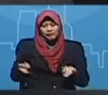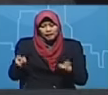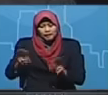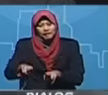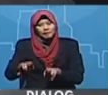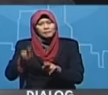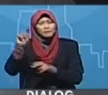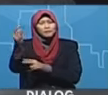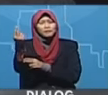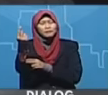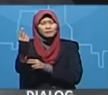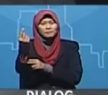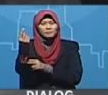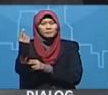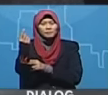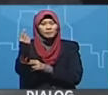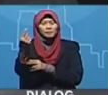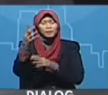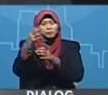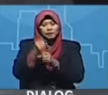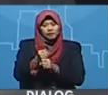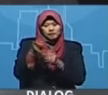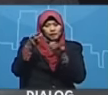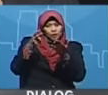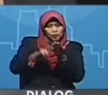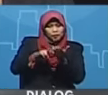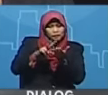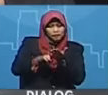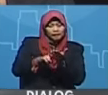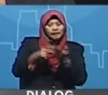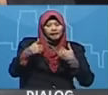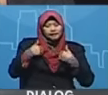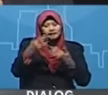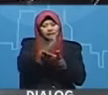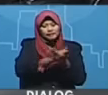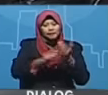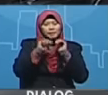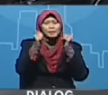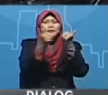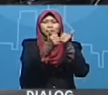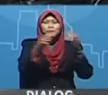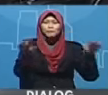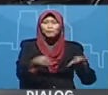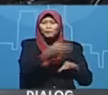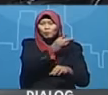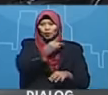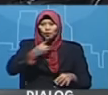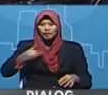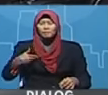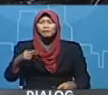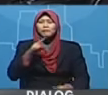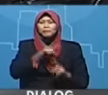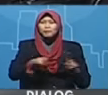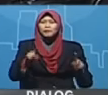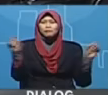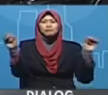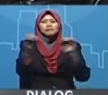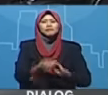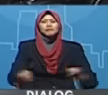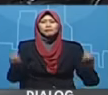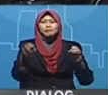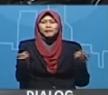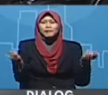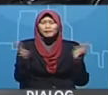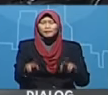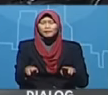tadi. Jadi mereka yang dapat visa ya. Dan ada agensi yang juga membuat umrah tapi mereka ini sebenarnya tidak ada perjanjian.